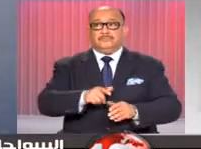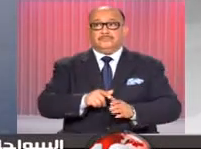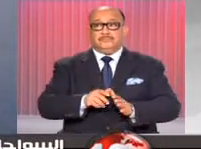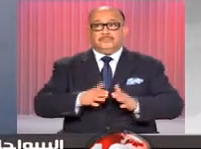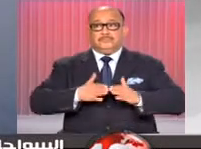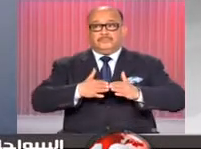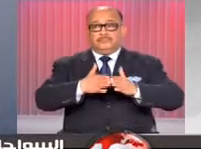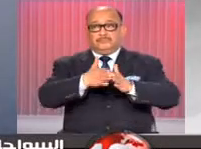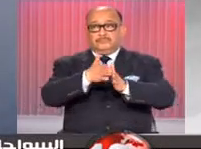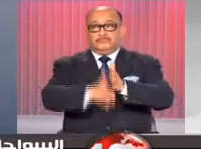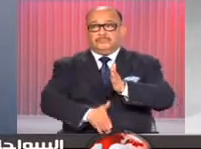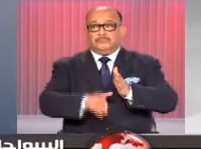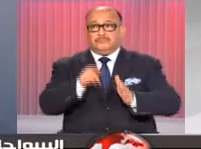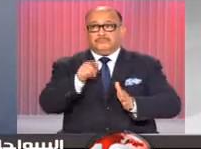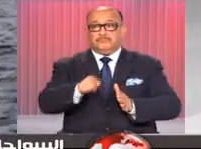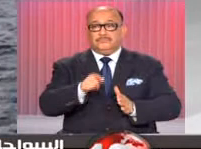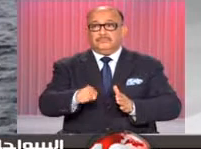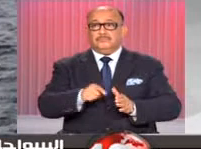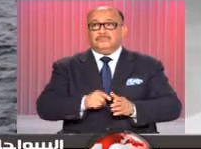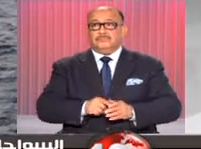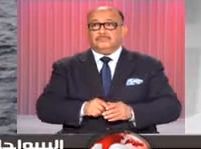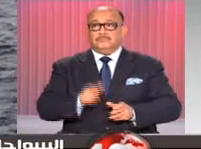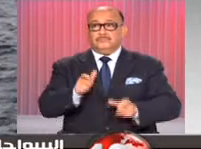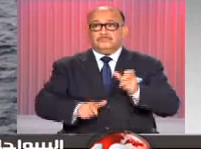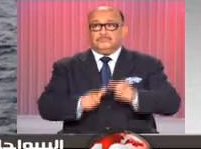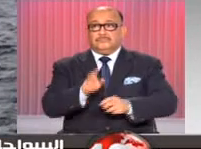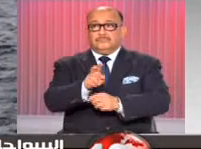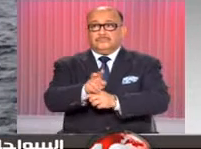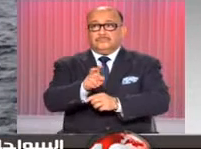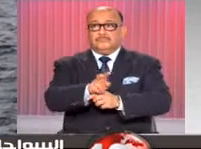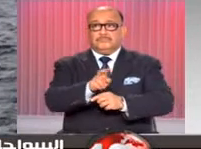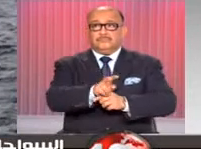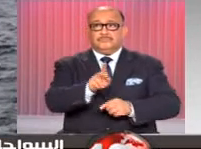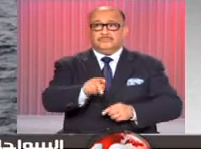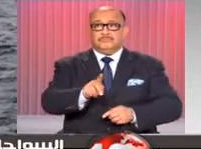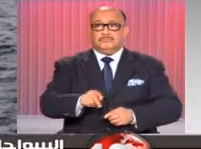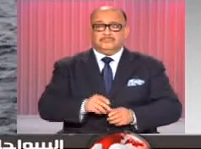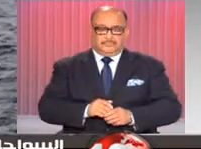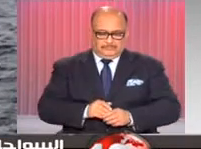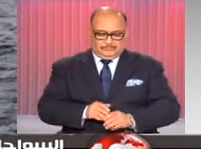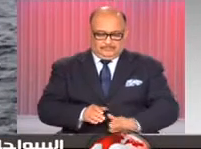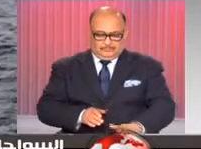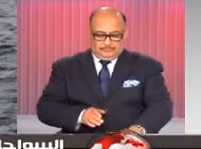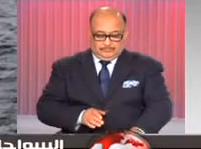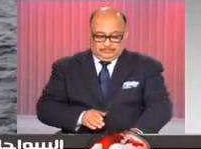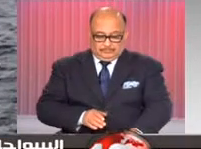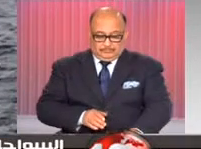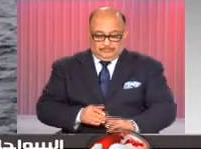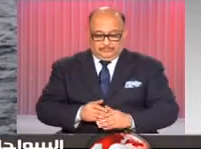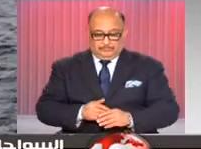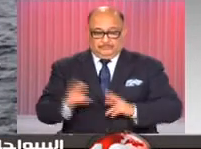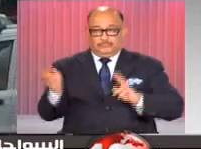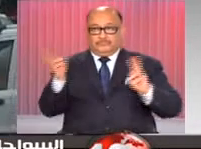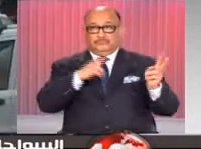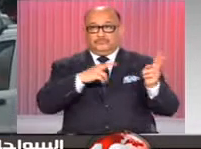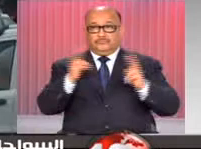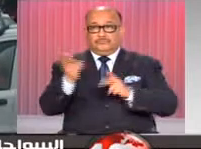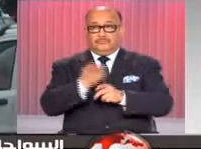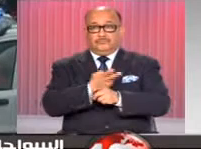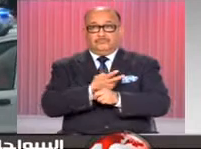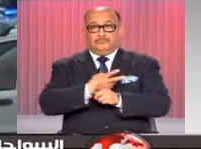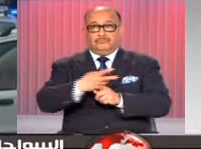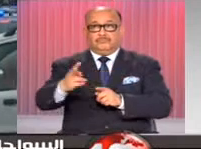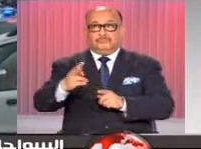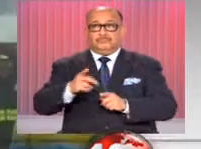جزيرة أثنوي اليونانية الصغيرة التي تبعد أقل من 100 كيلومتر عن السواحل الإيطالية. هذا